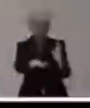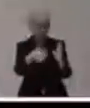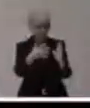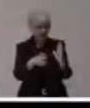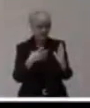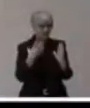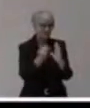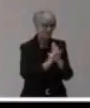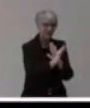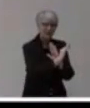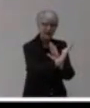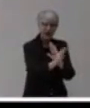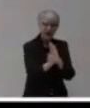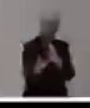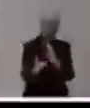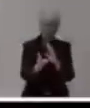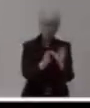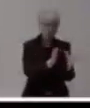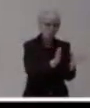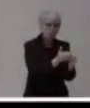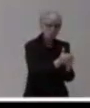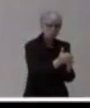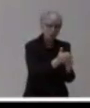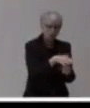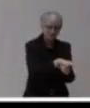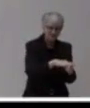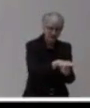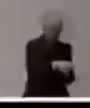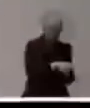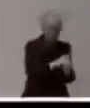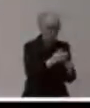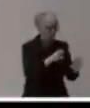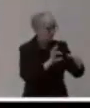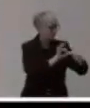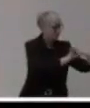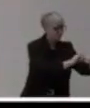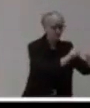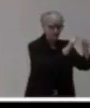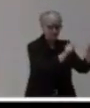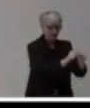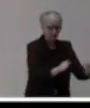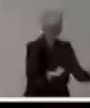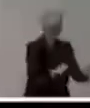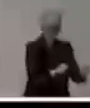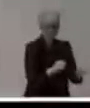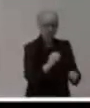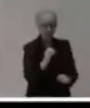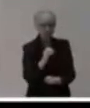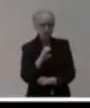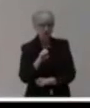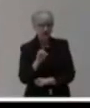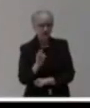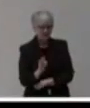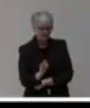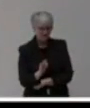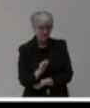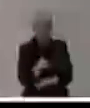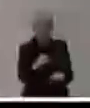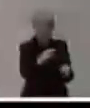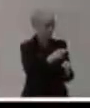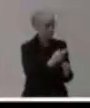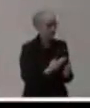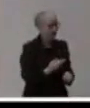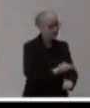insieme con altri consultori familiari collegati in una federazione che è la FELCEAF, Federazione Lombarda dei Centri di Assistenza alla